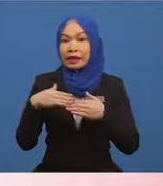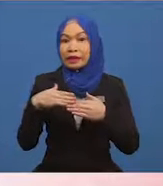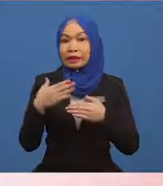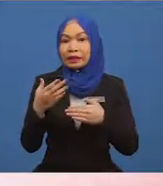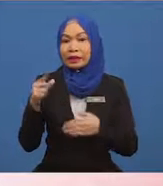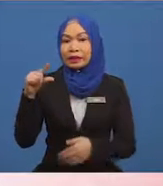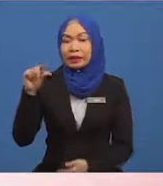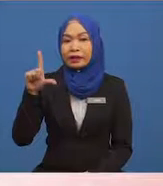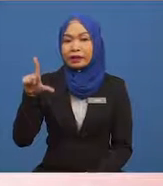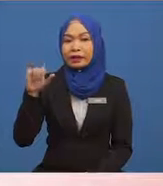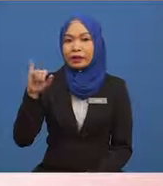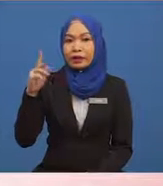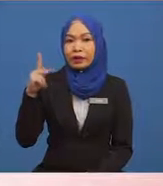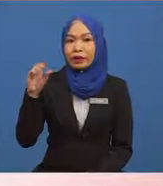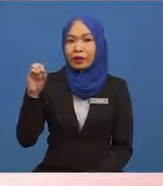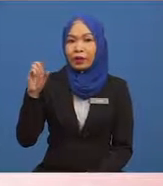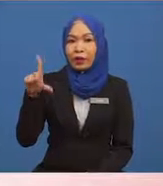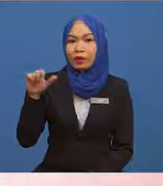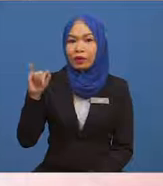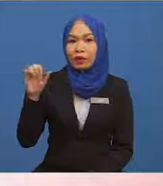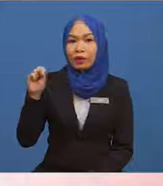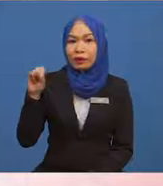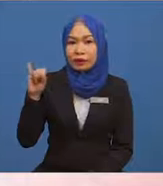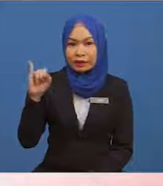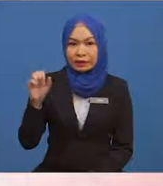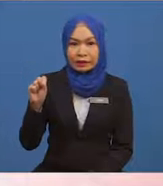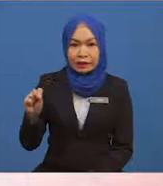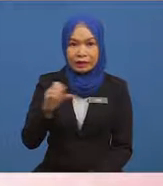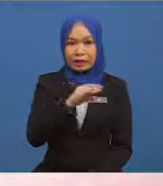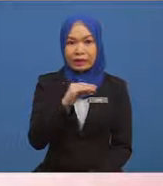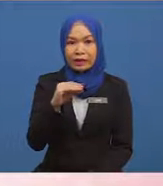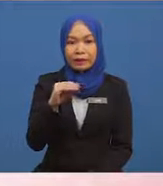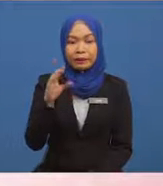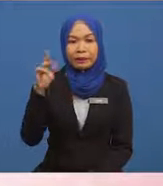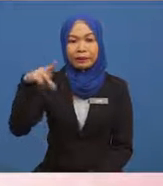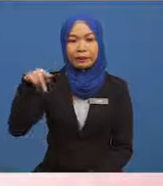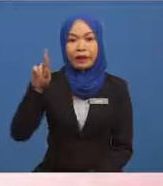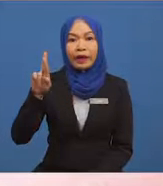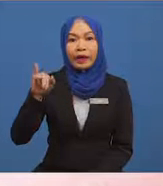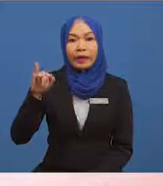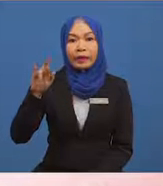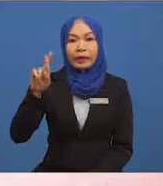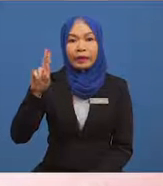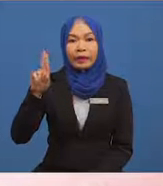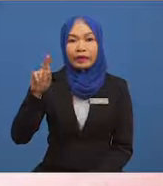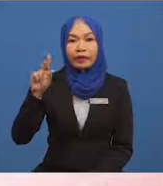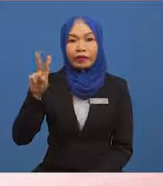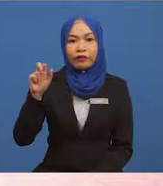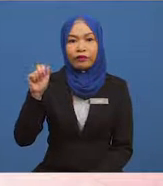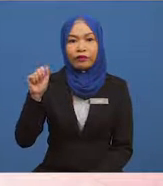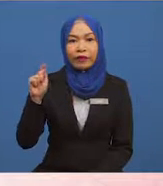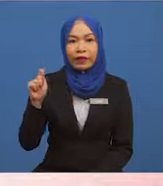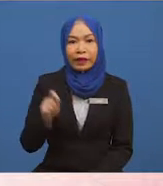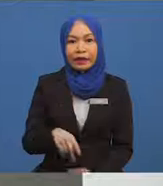akan menjalani sama ada fermentasi alkohol atau fermentasi asid